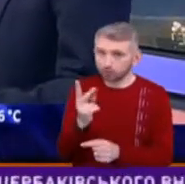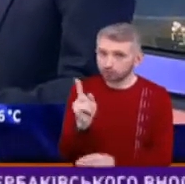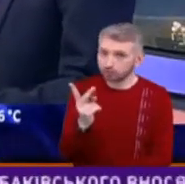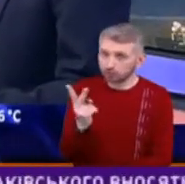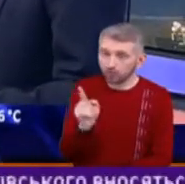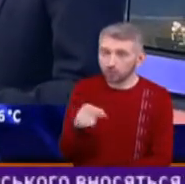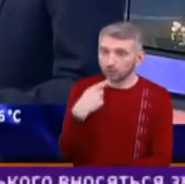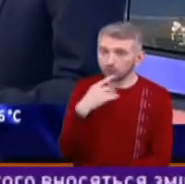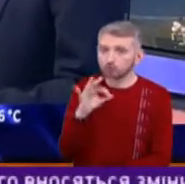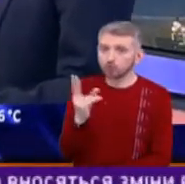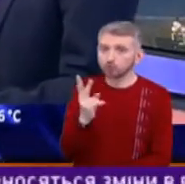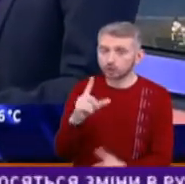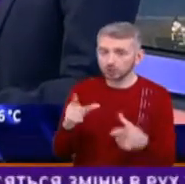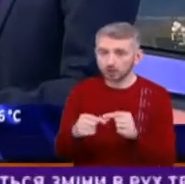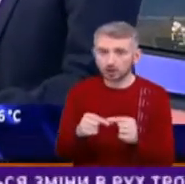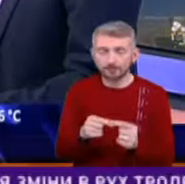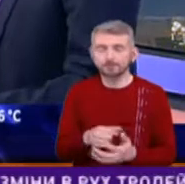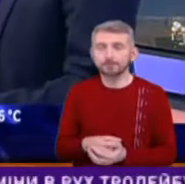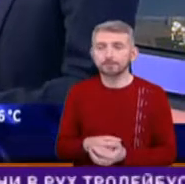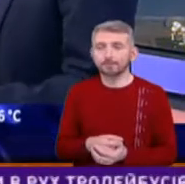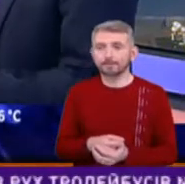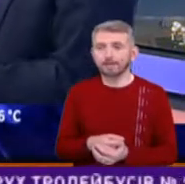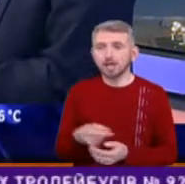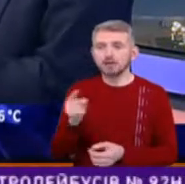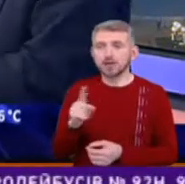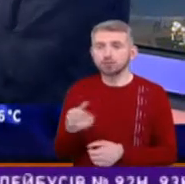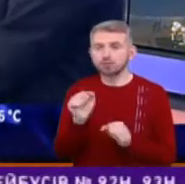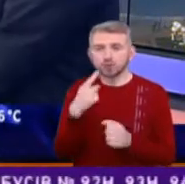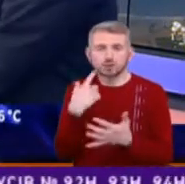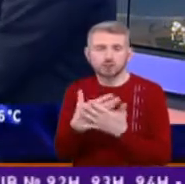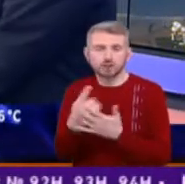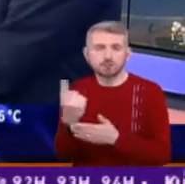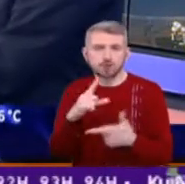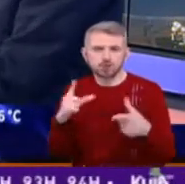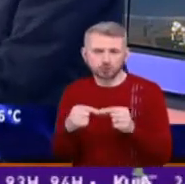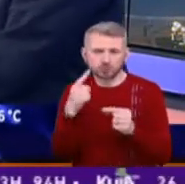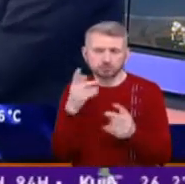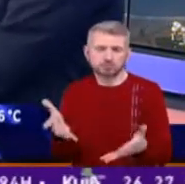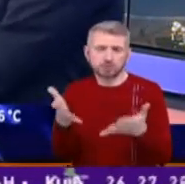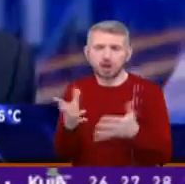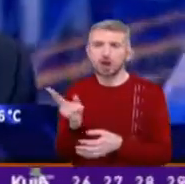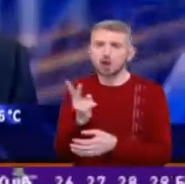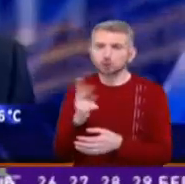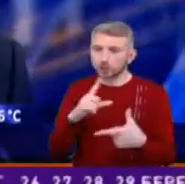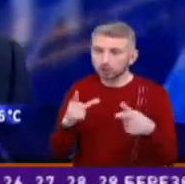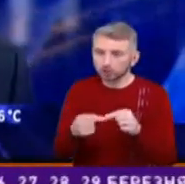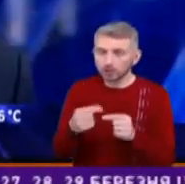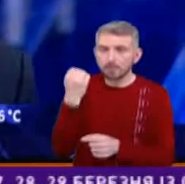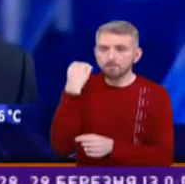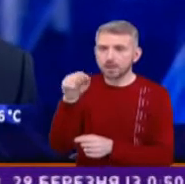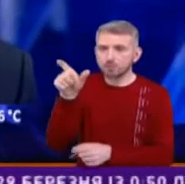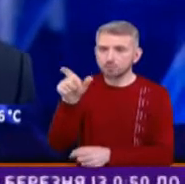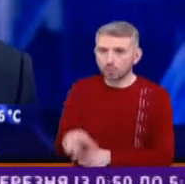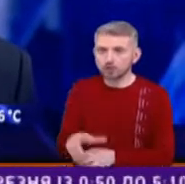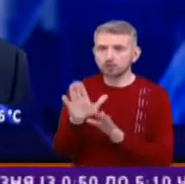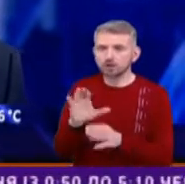Другого, ми ж говоримо ще й про другого. За вихід в фінал. Так, і... То те, що можна пророкувати перший тур, це однозначно. А от другий тур, уже переможця,